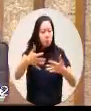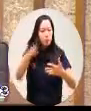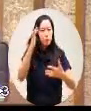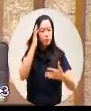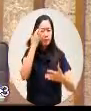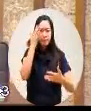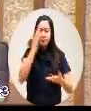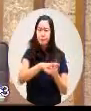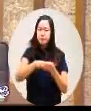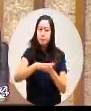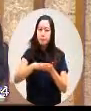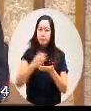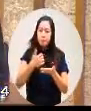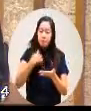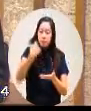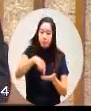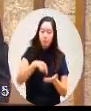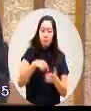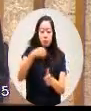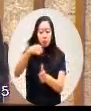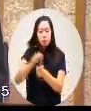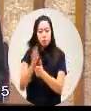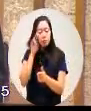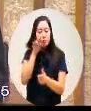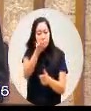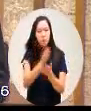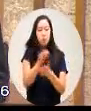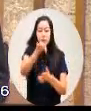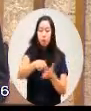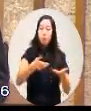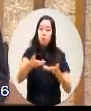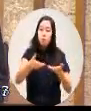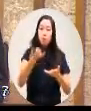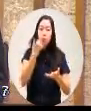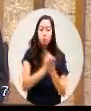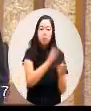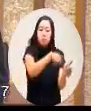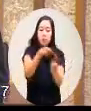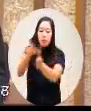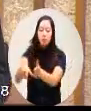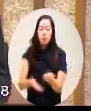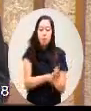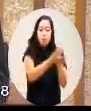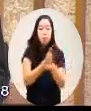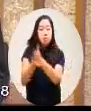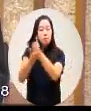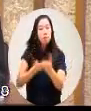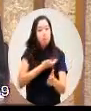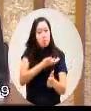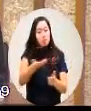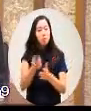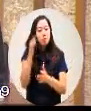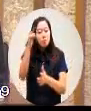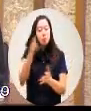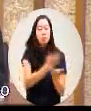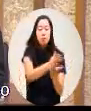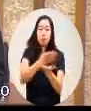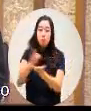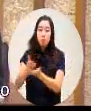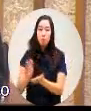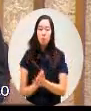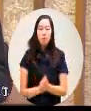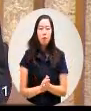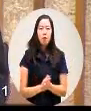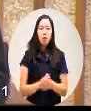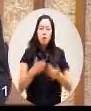杂，所以从我教育的角度，我是期待是不是这件事情能够各自能够尊重体谅的观点来处理这件事情，而不